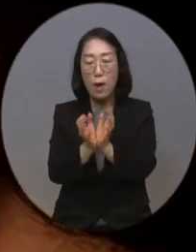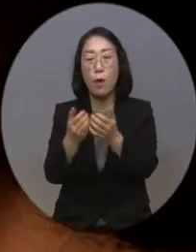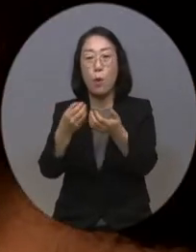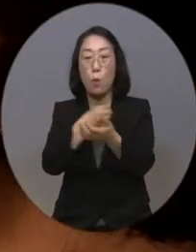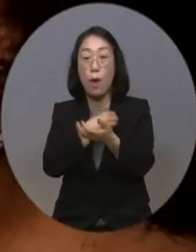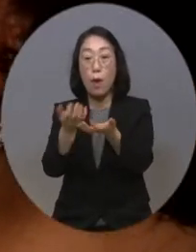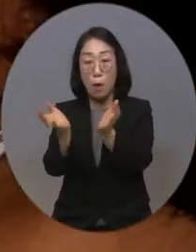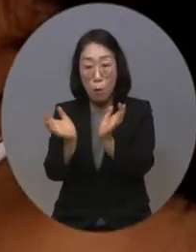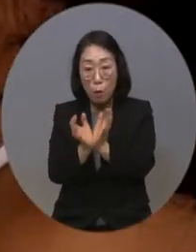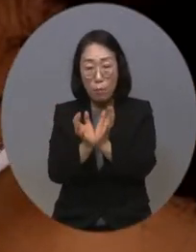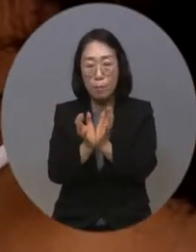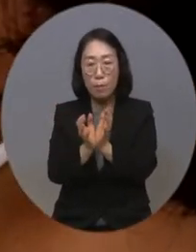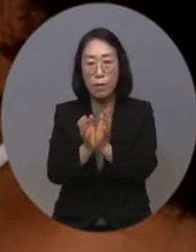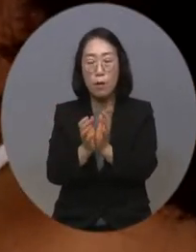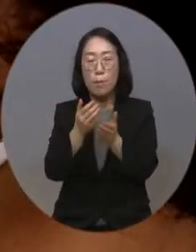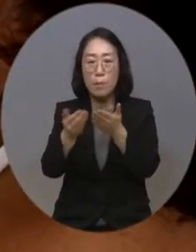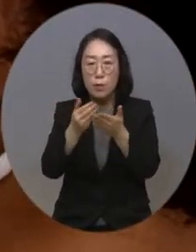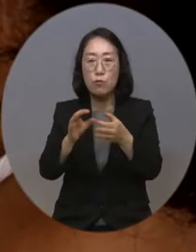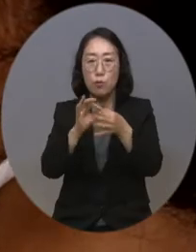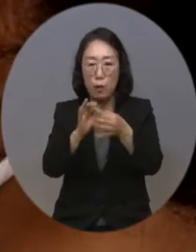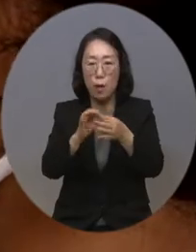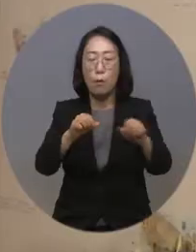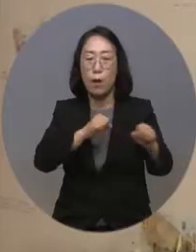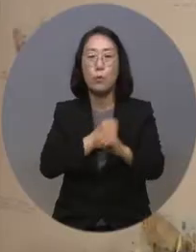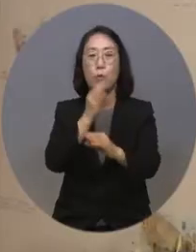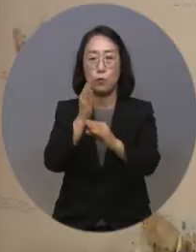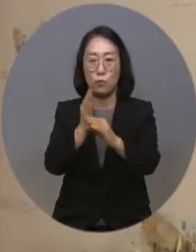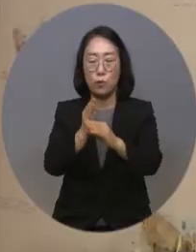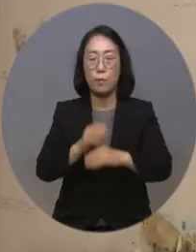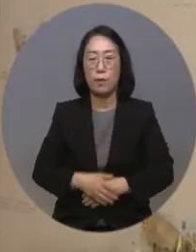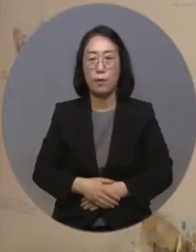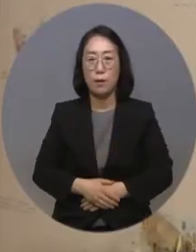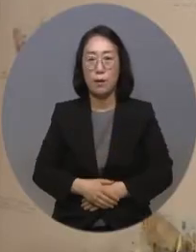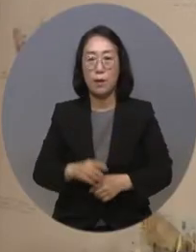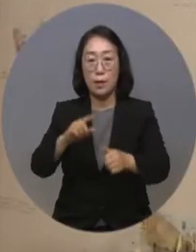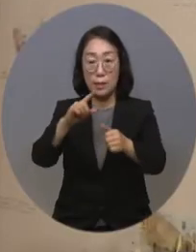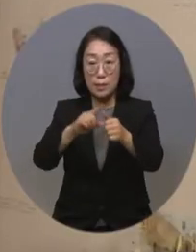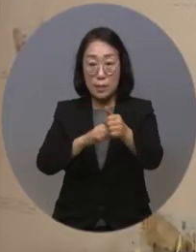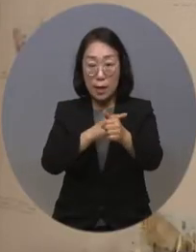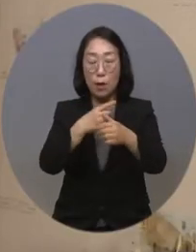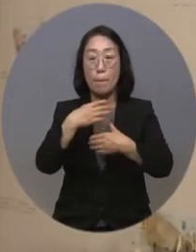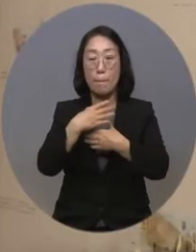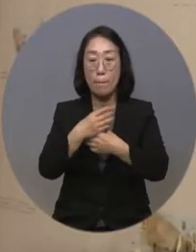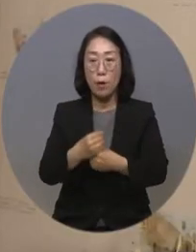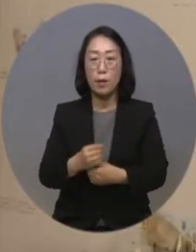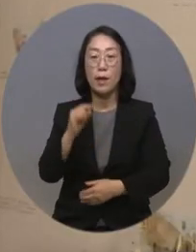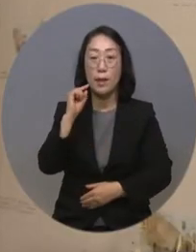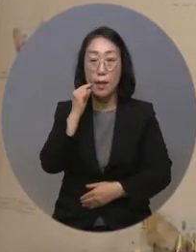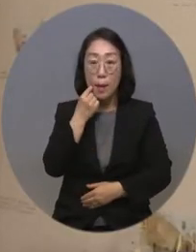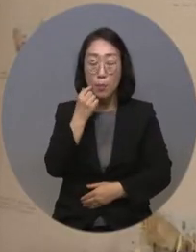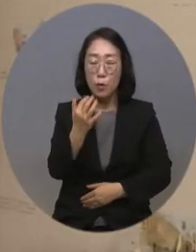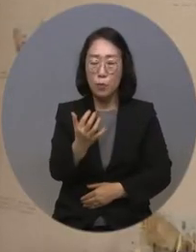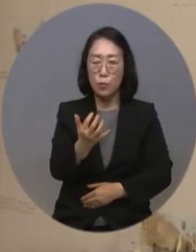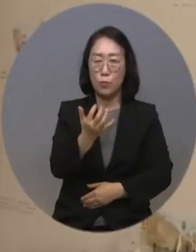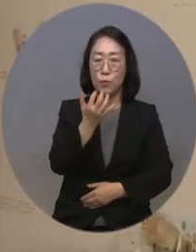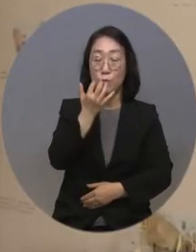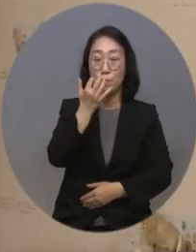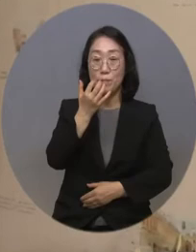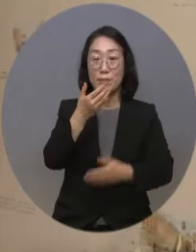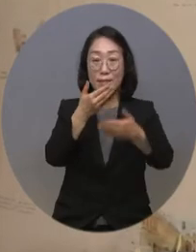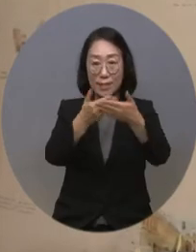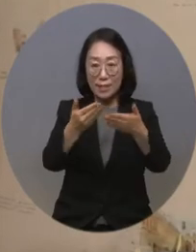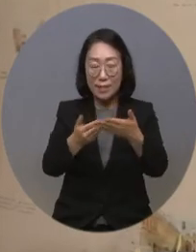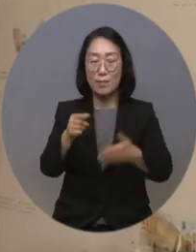여성작가회원으로 미술계에 관심을 끌고 있습니다. 자연의 편안함과 아름다운 꽃향기를 머금은 이번